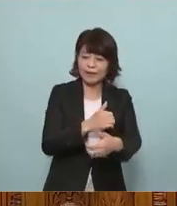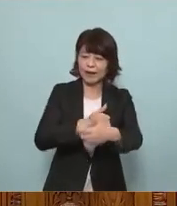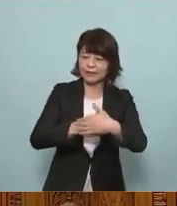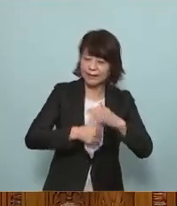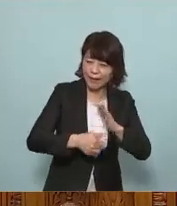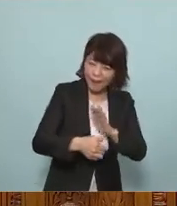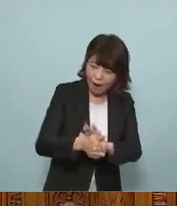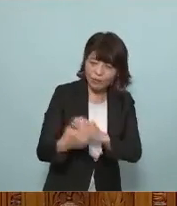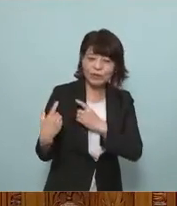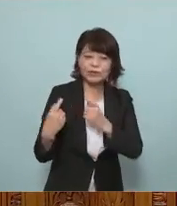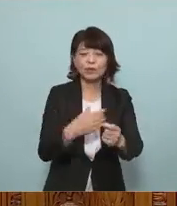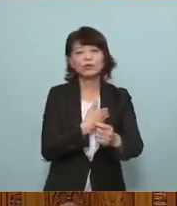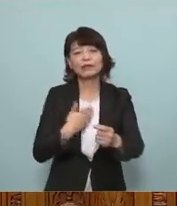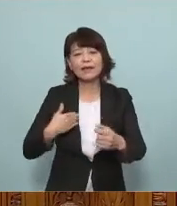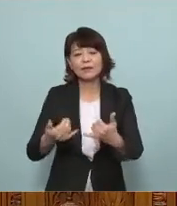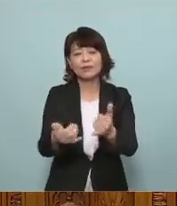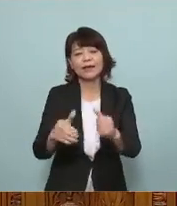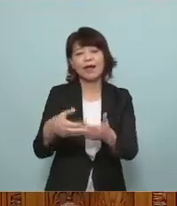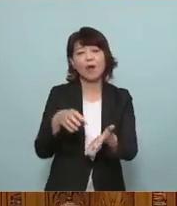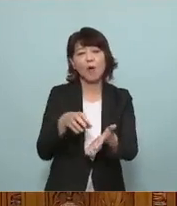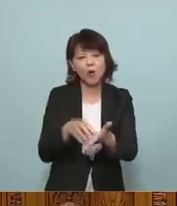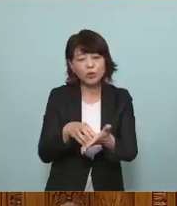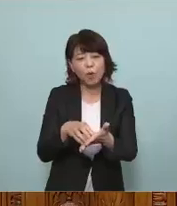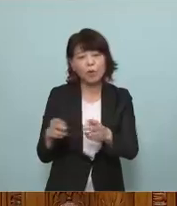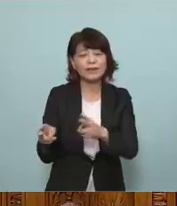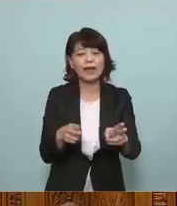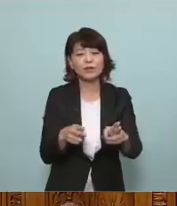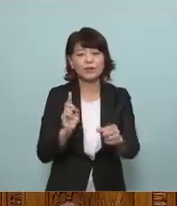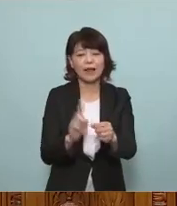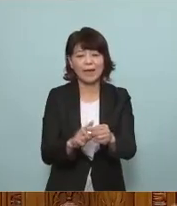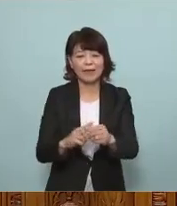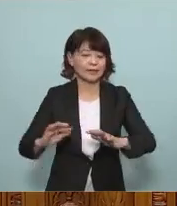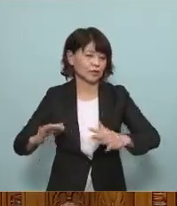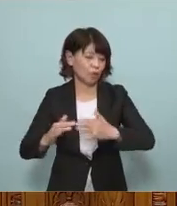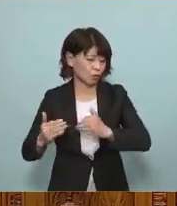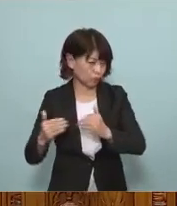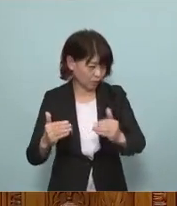社会保障制度の構築に向け、議論を進めます。